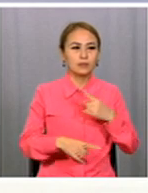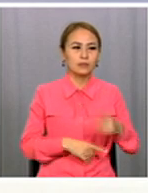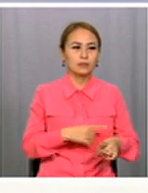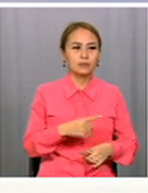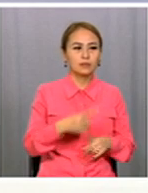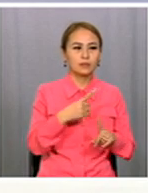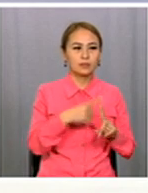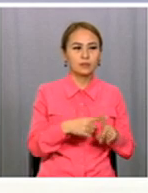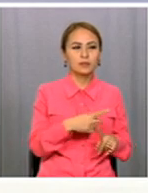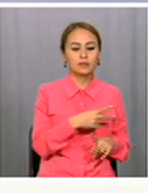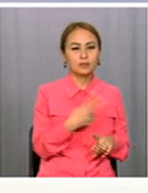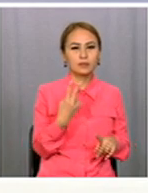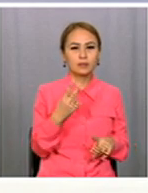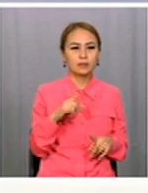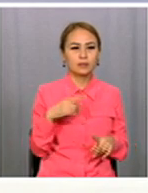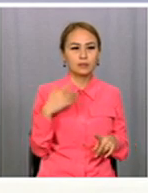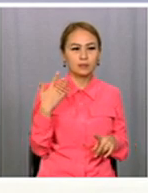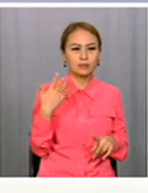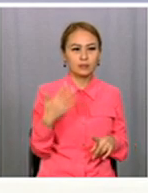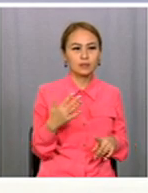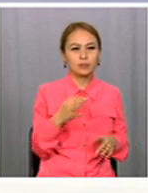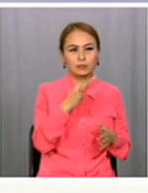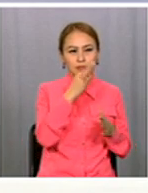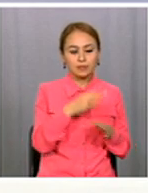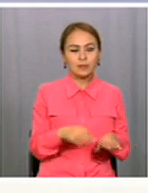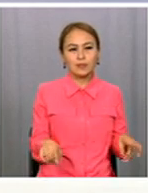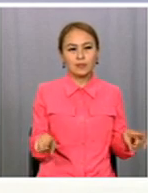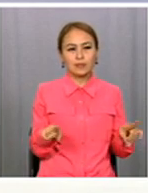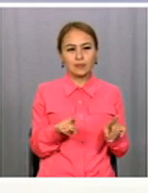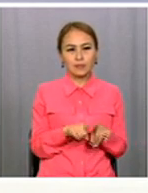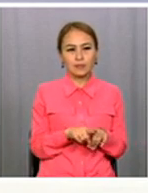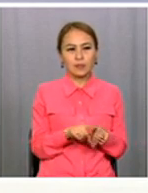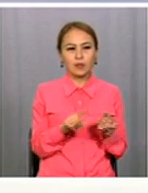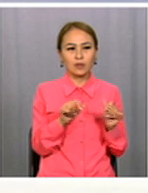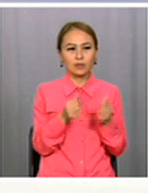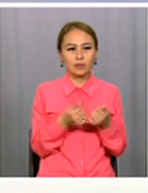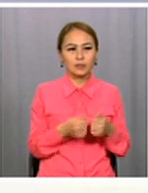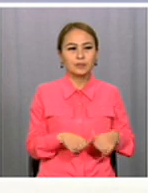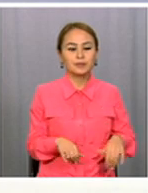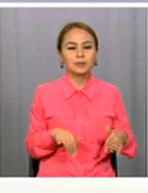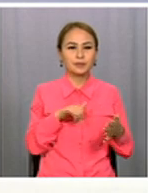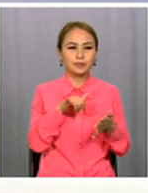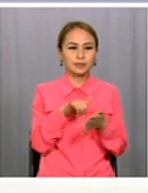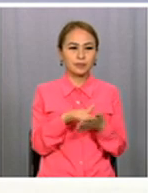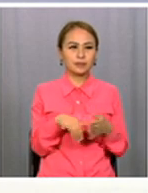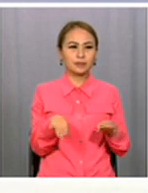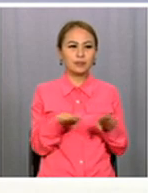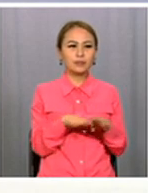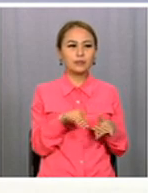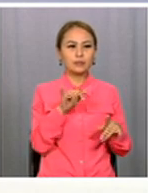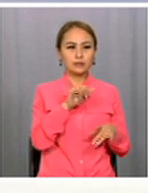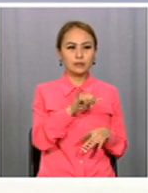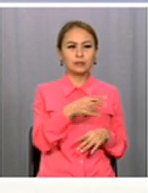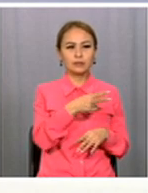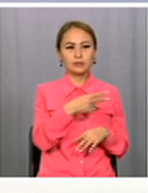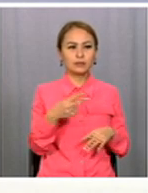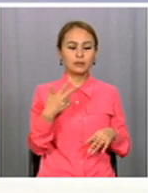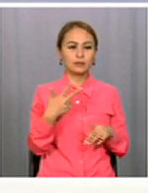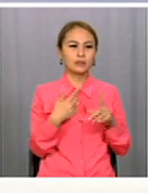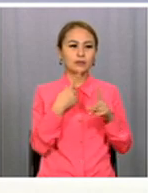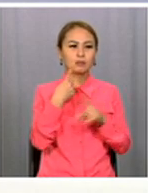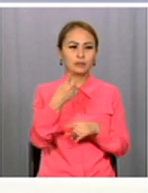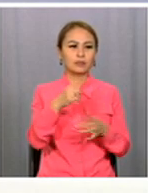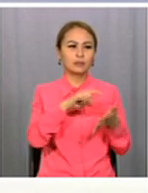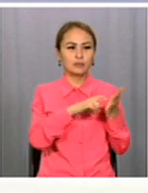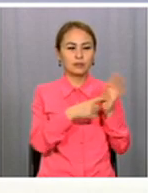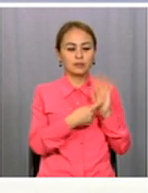ол 2,15, оны да дәл осылай формуладағы X-тің орнына қоямыз. Сонда Y-тен 3-тен 1 көбейту,